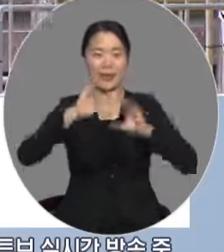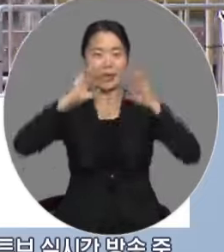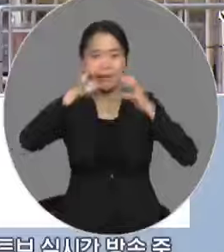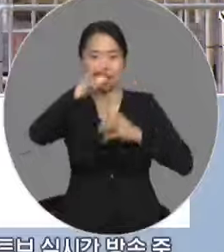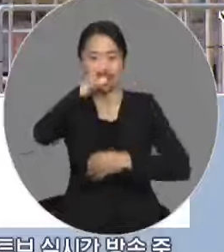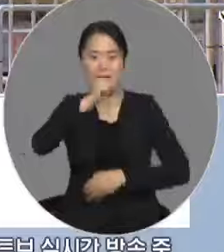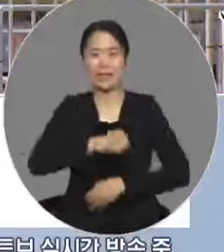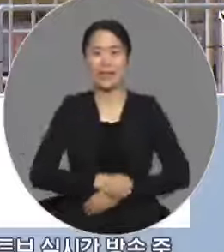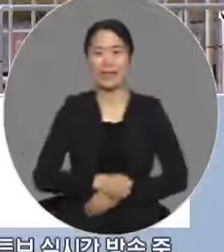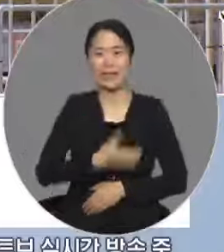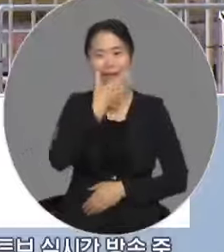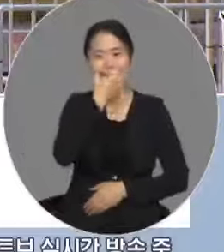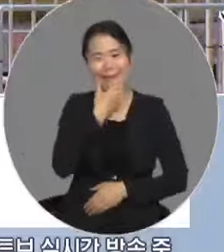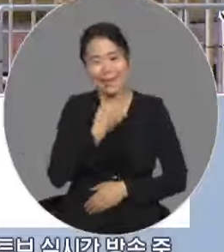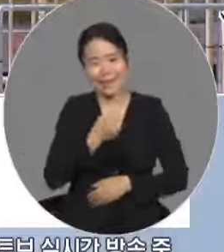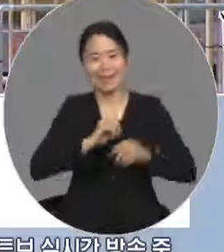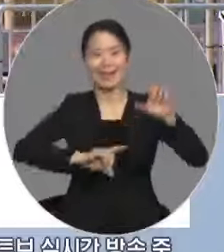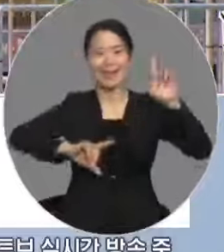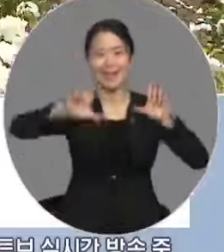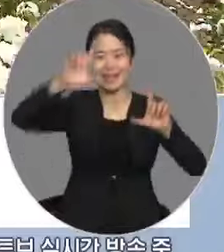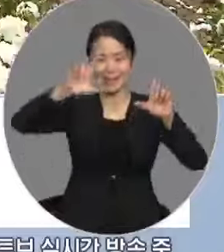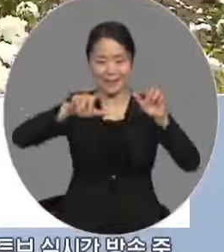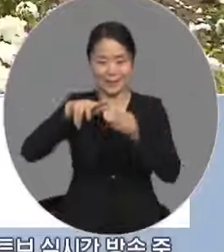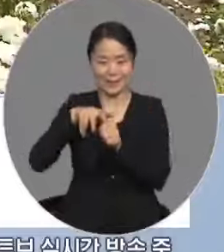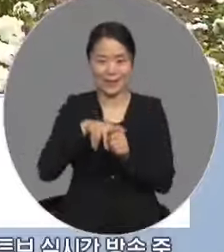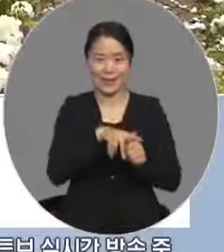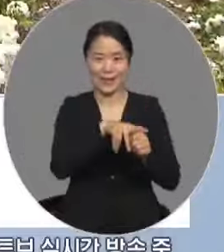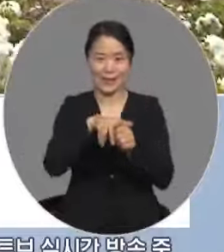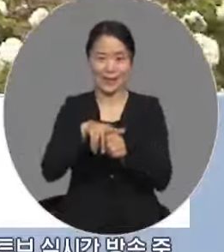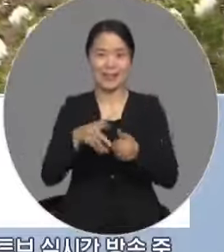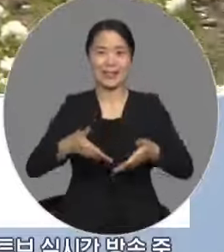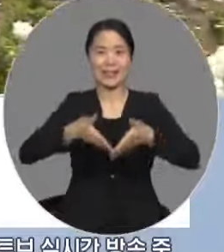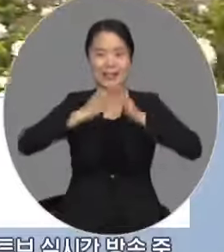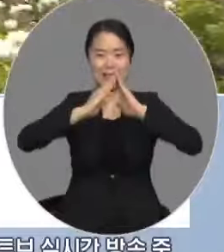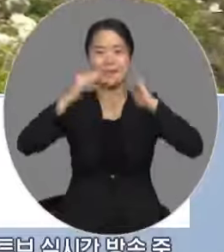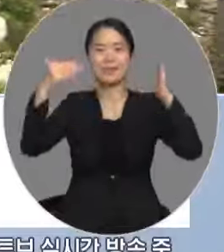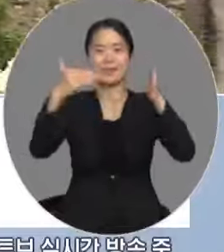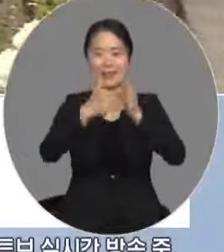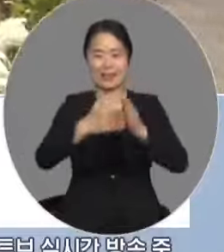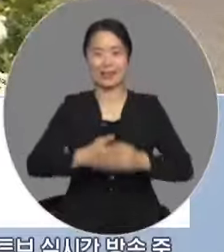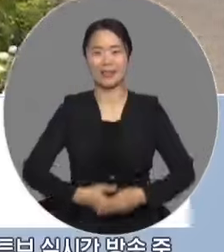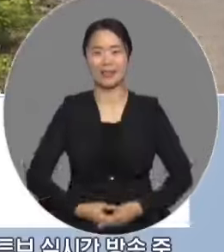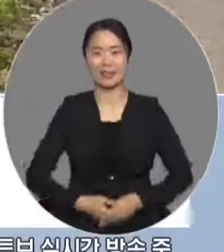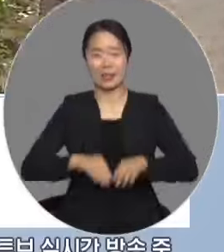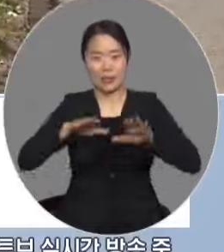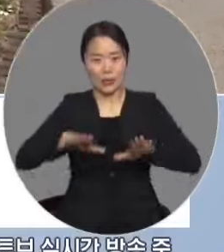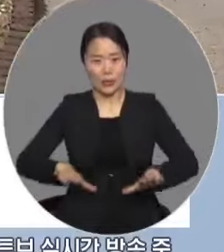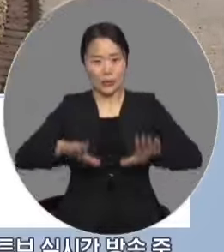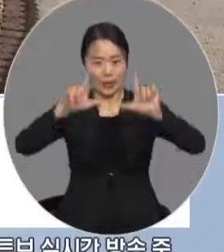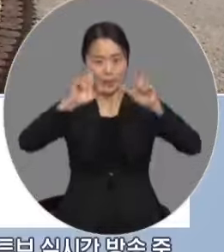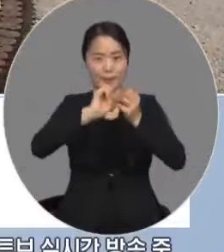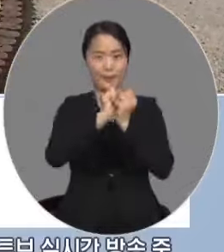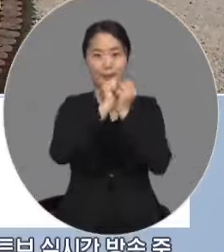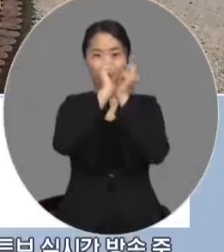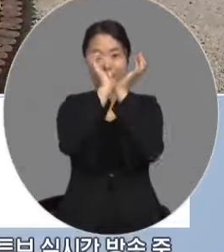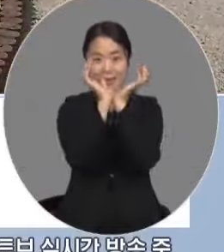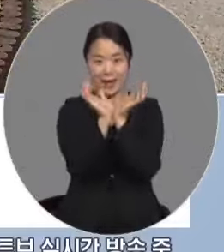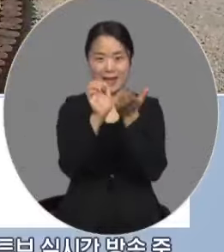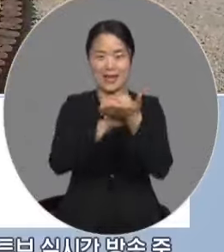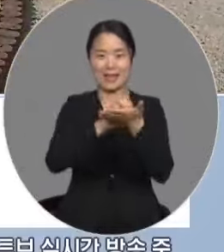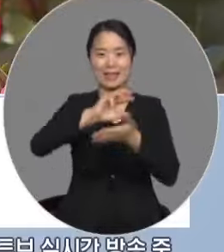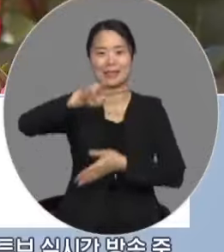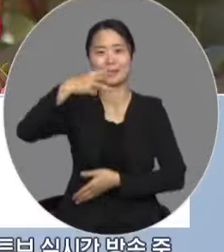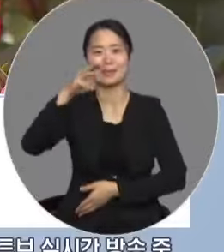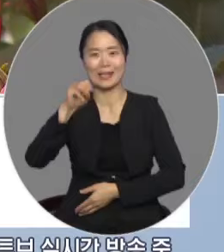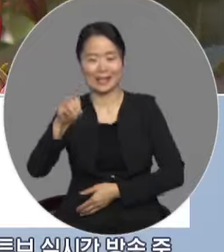좋아하는 행복의 상징 해정목마도 설치를 했습니다. 원래 핀 꽃이 300만 송이